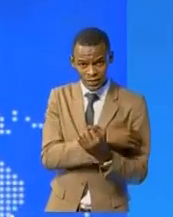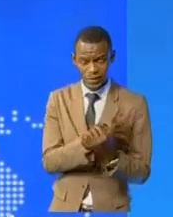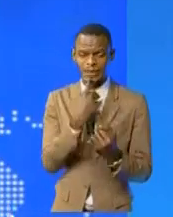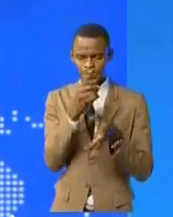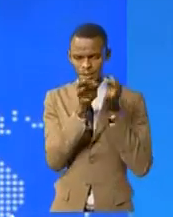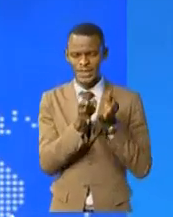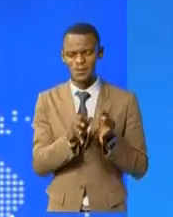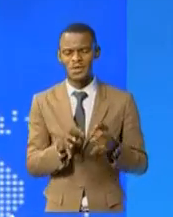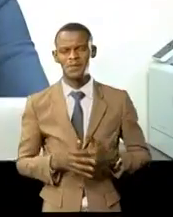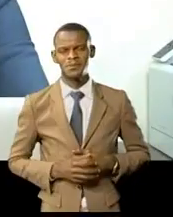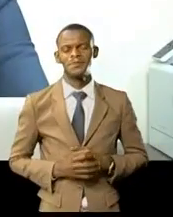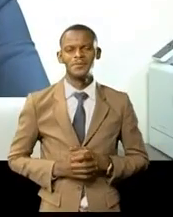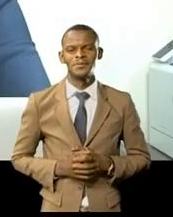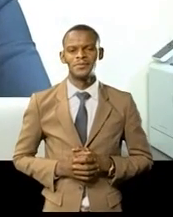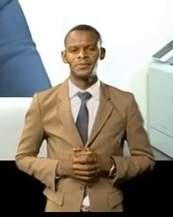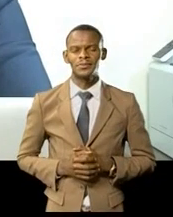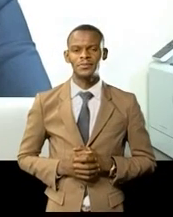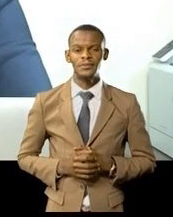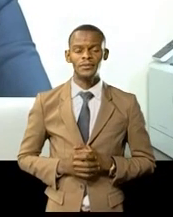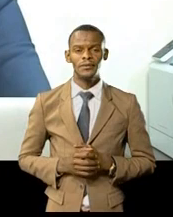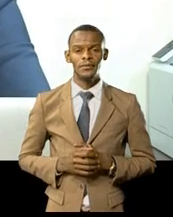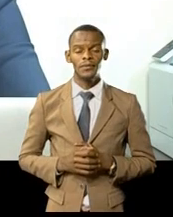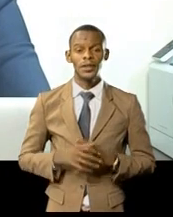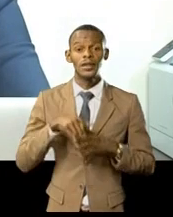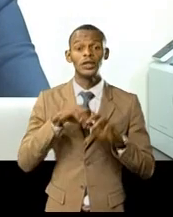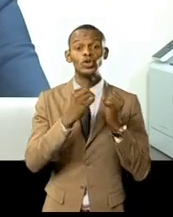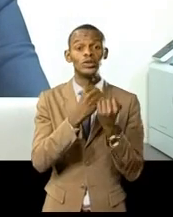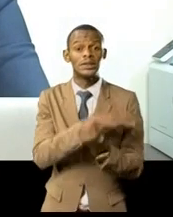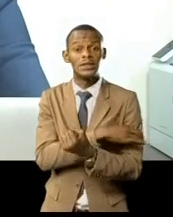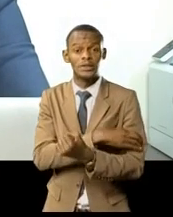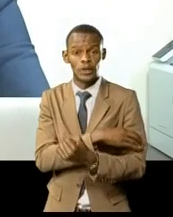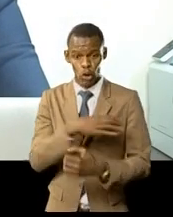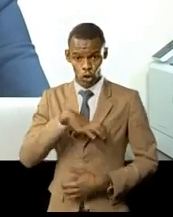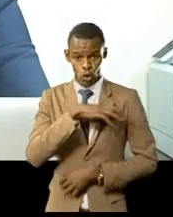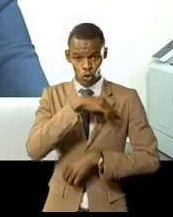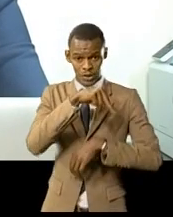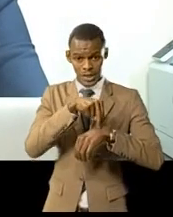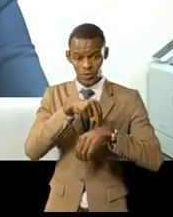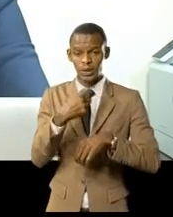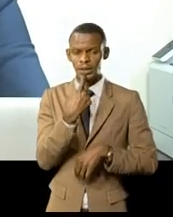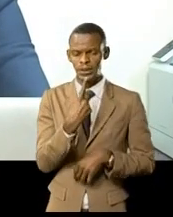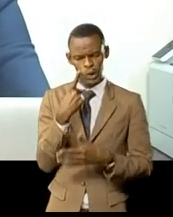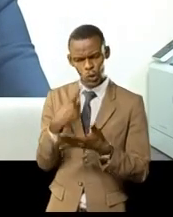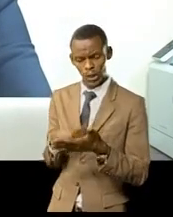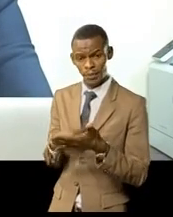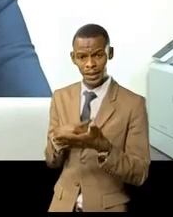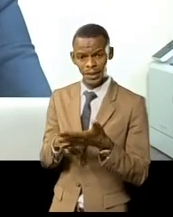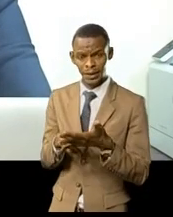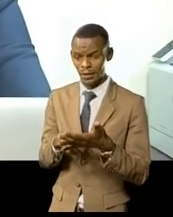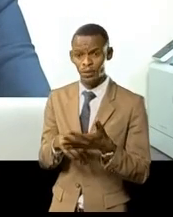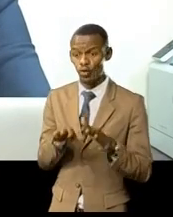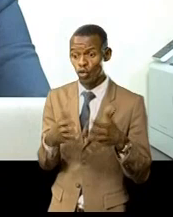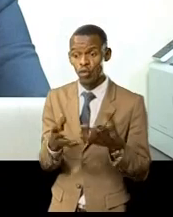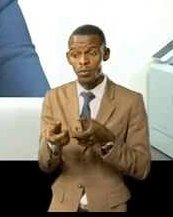de Rikin Zuziloya. Le Conseil a constaté de manière éprouvante le pillage systématique des